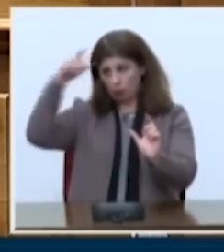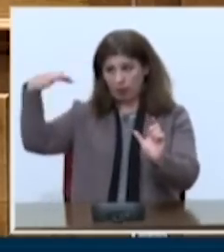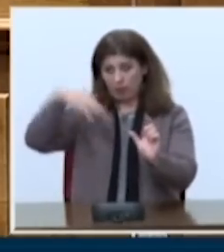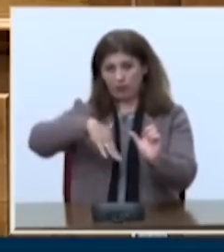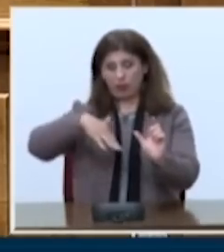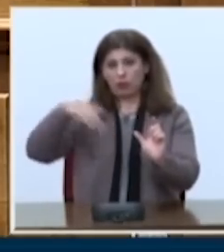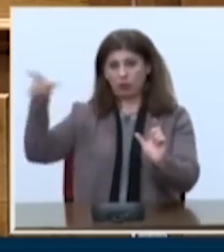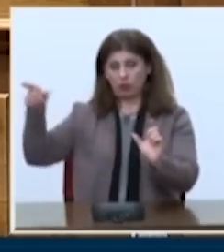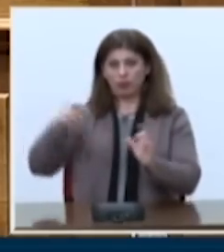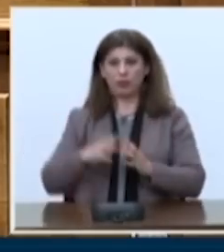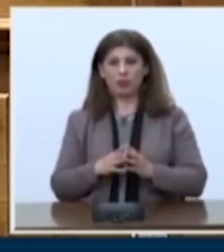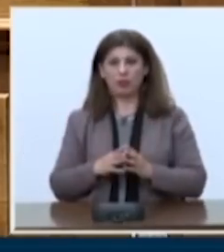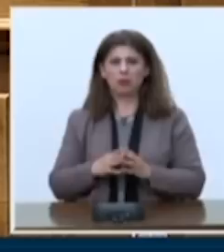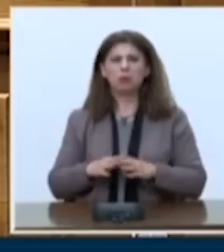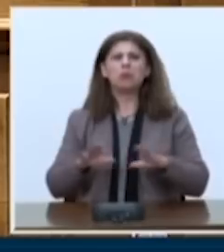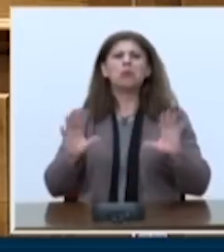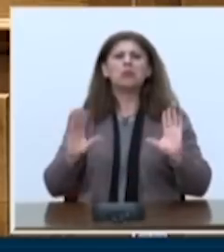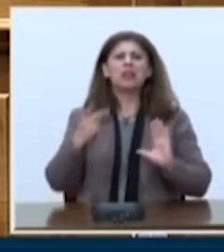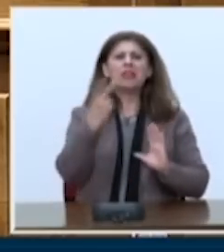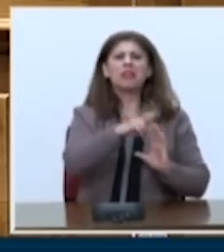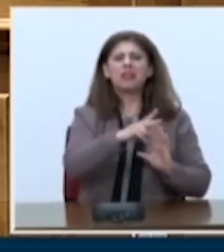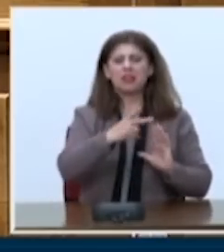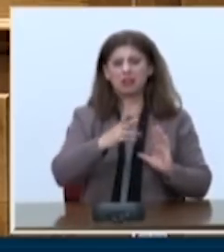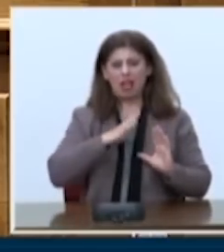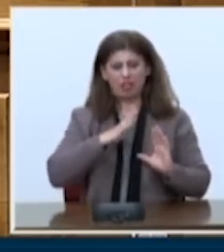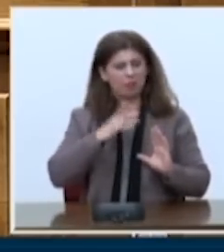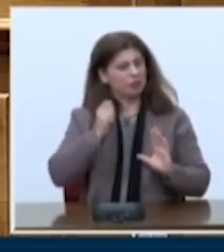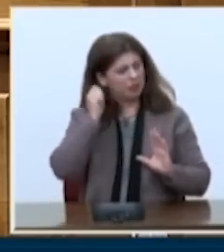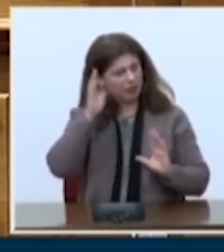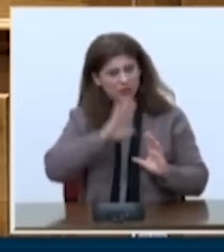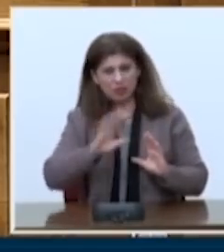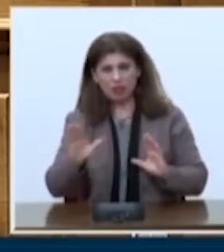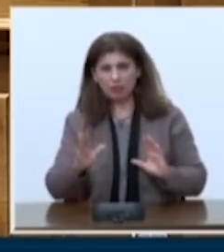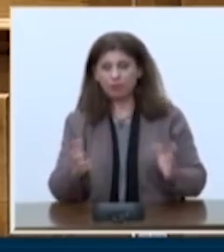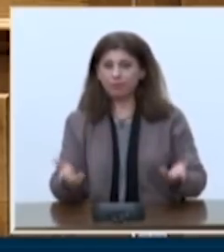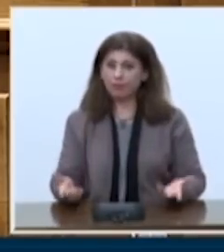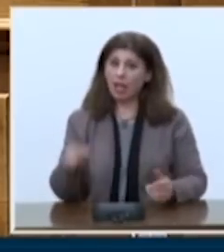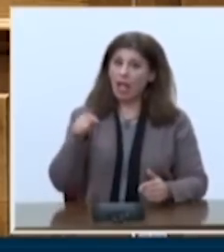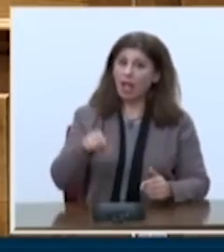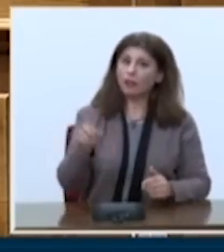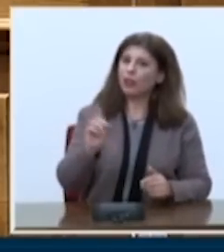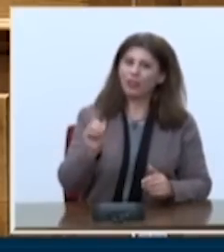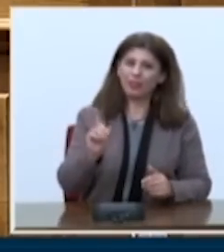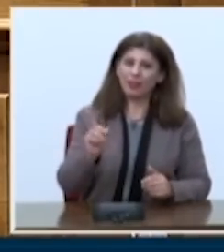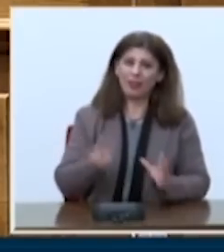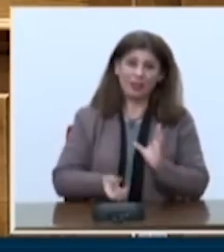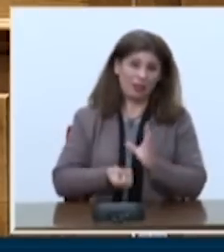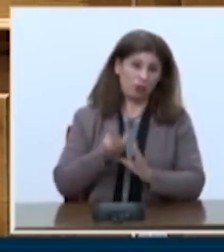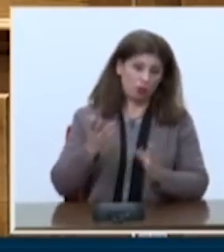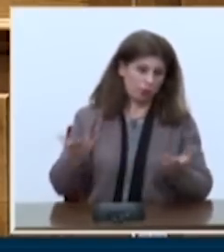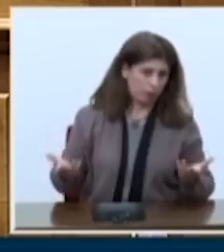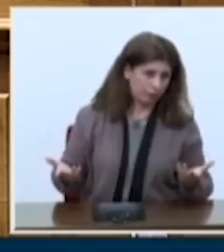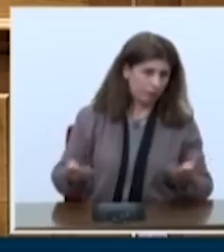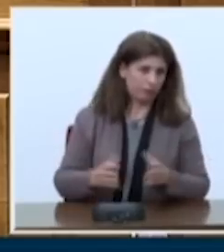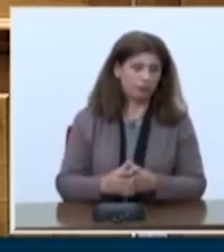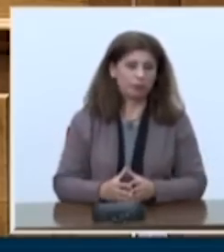αναθεωρητισμού, ούτε οι δικοί σας δεν σας πιστεύουν. Άλλωστε αυτό δεν είναι και κάτι καινούριο. Είναι